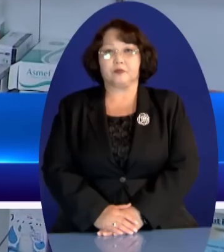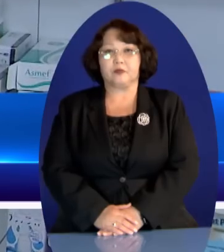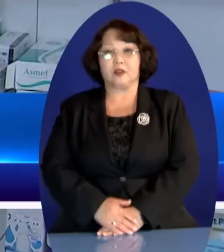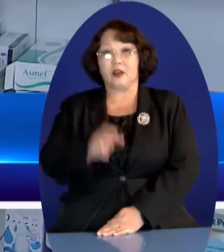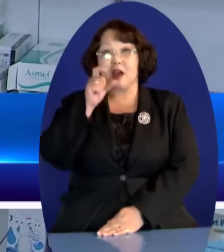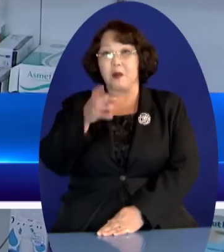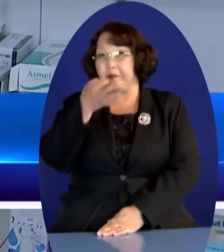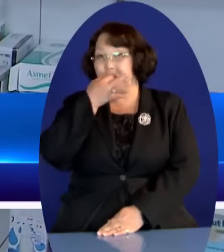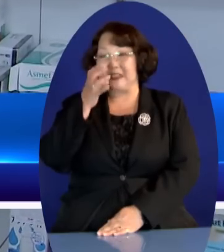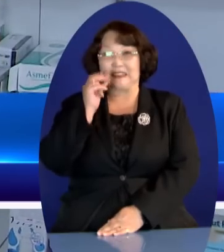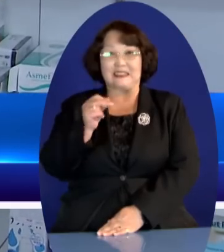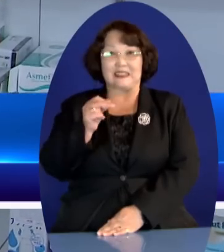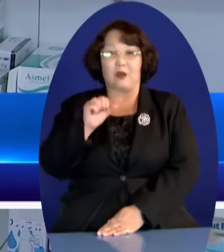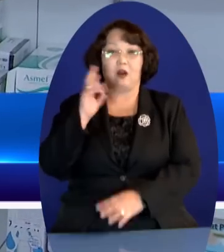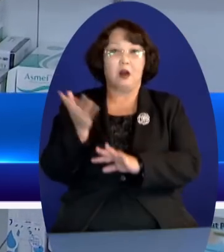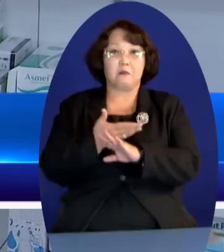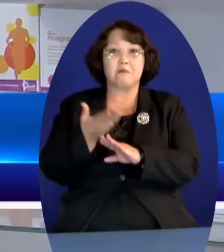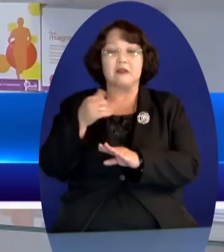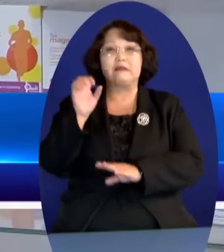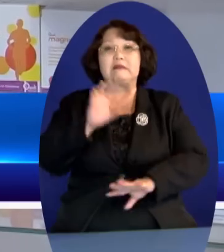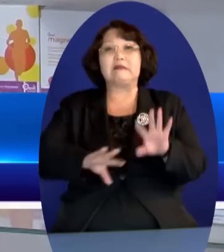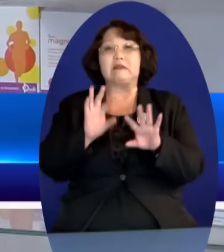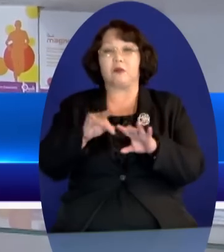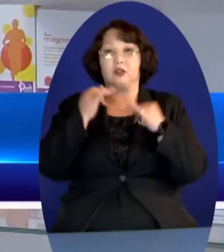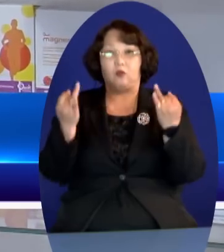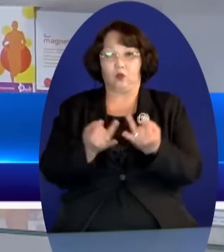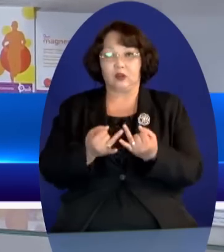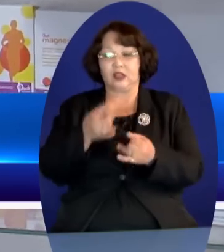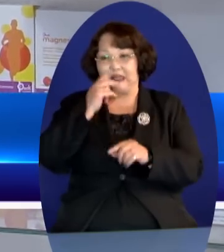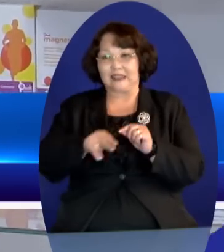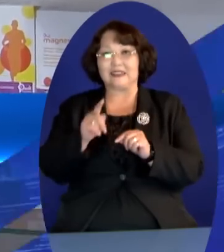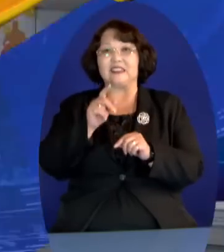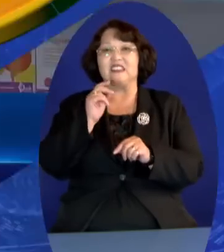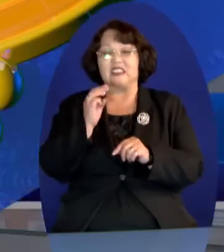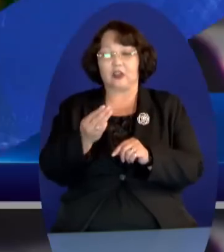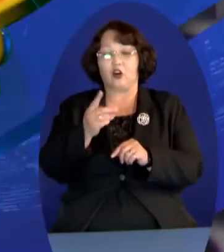Эмийн чанар аюулгүй байдал хэр алдагдсныг тогтоохоор улсын хурлын хянан шалгах хороо ажиллаж эхэллээ.